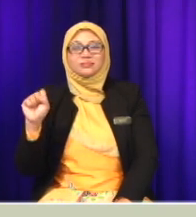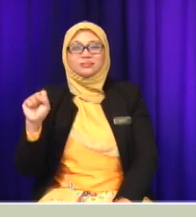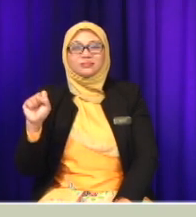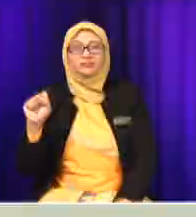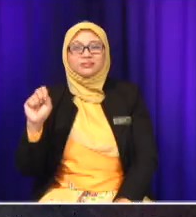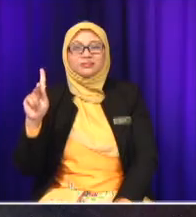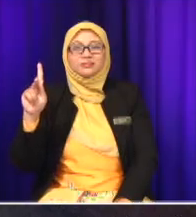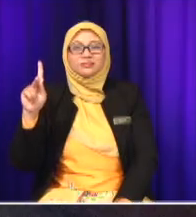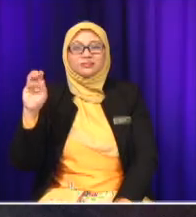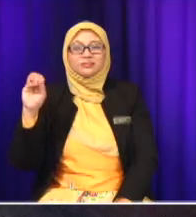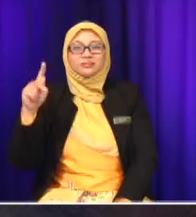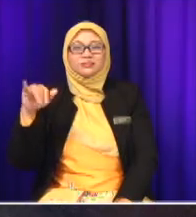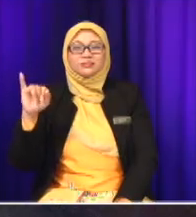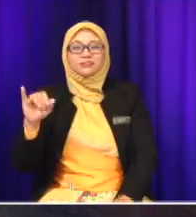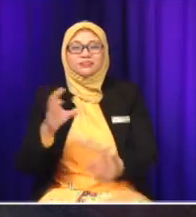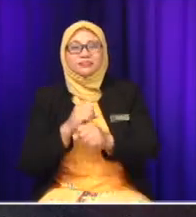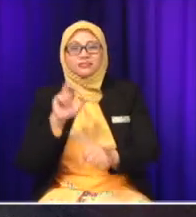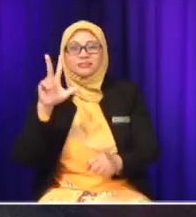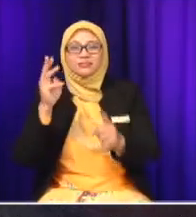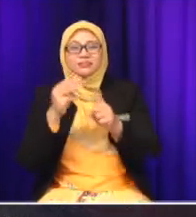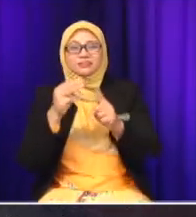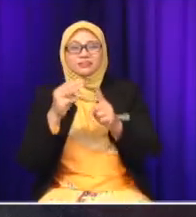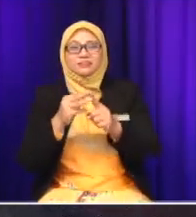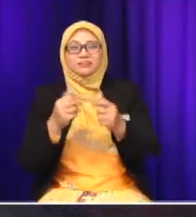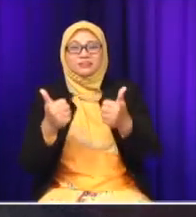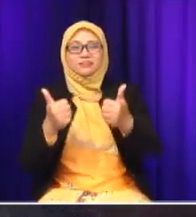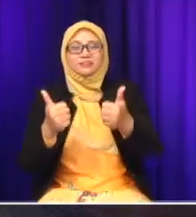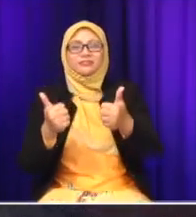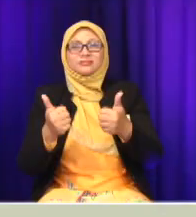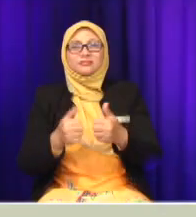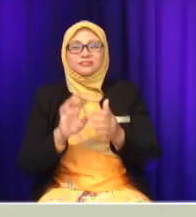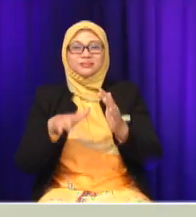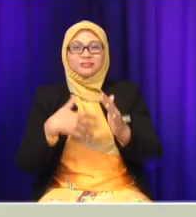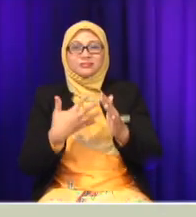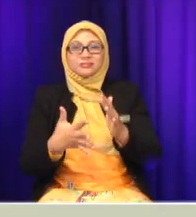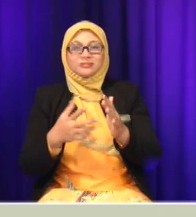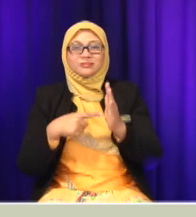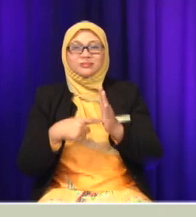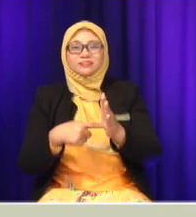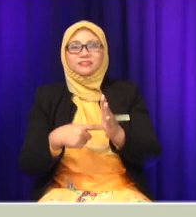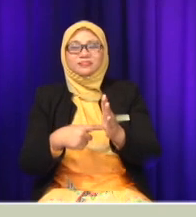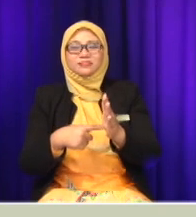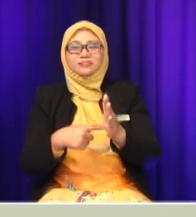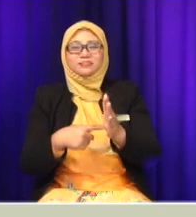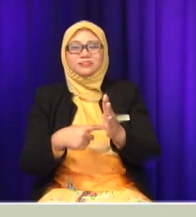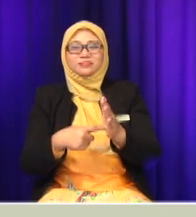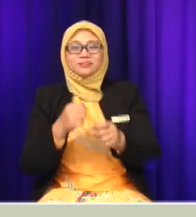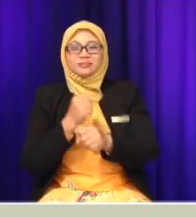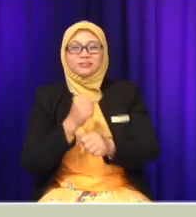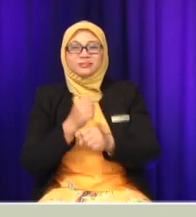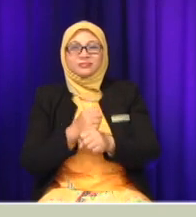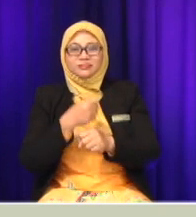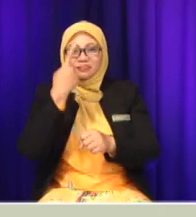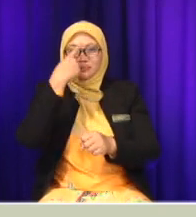untukfizi tahniahfizi soalan yang ketiga jadual menunjukkan perenyataan kerja mempelas injab bagi Enjin Pak